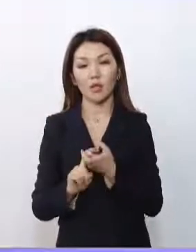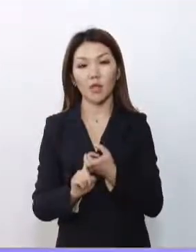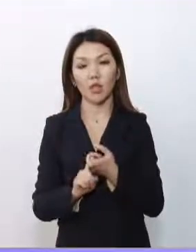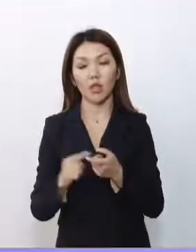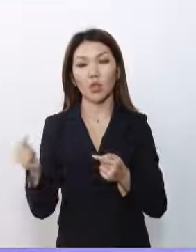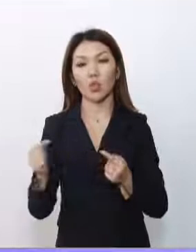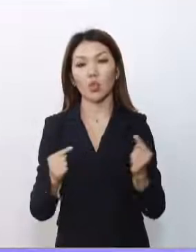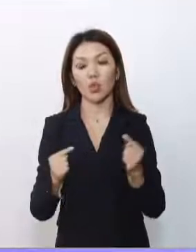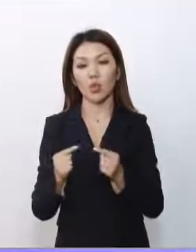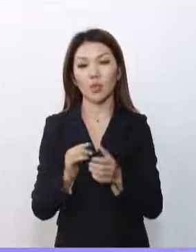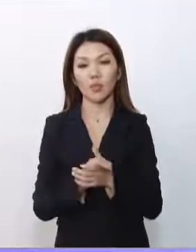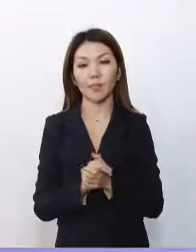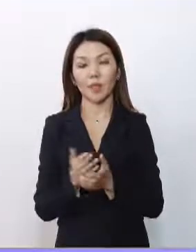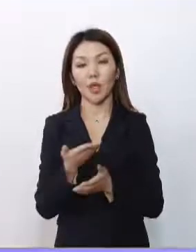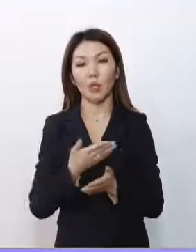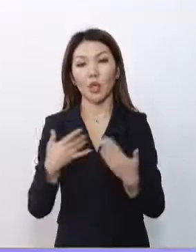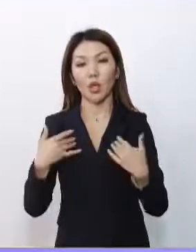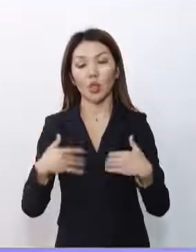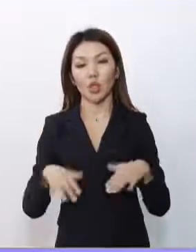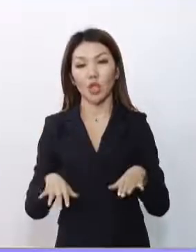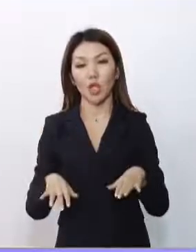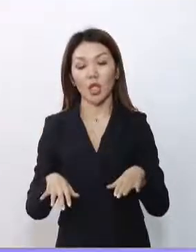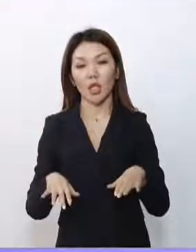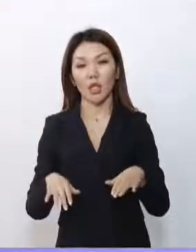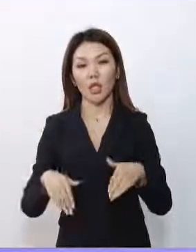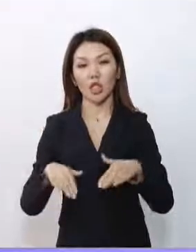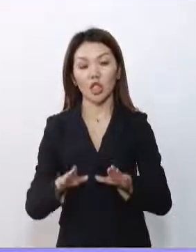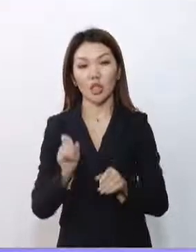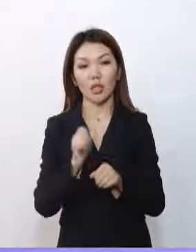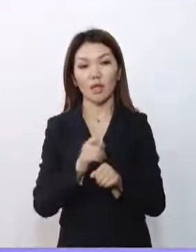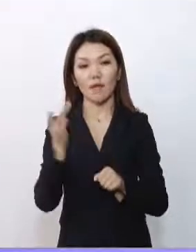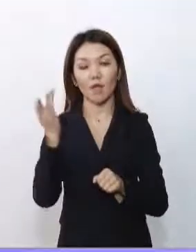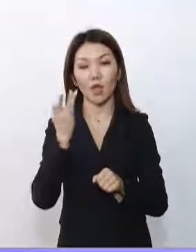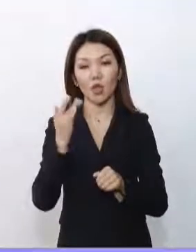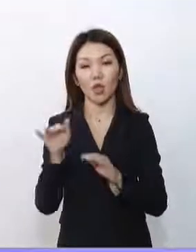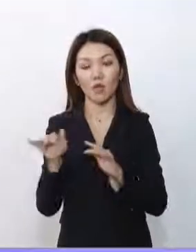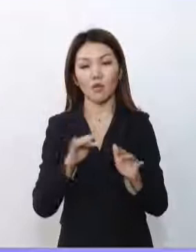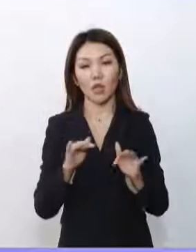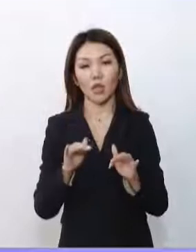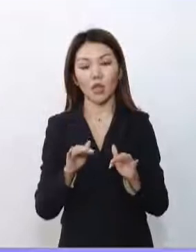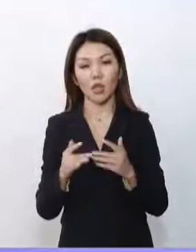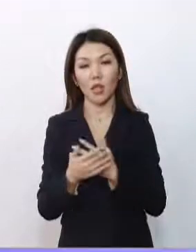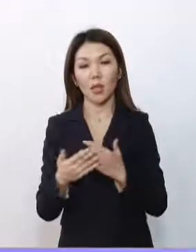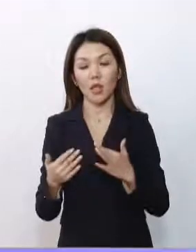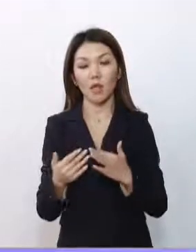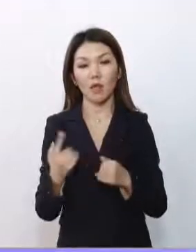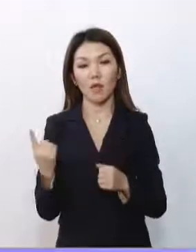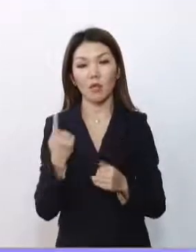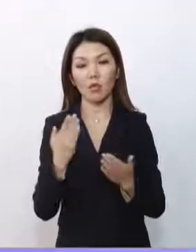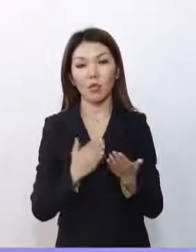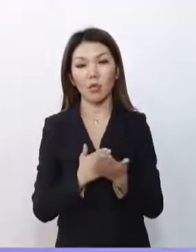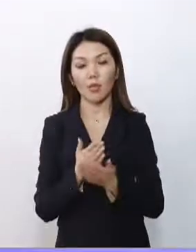другом мы уже решали задачи в которых двигались объекты в одном